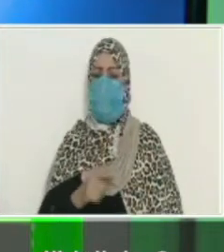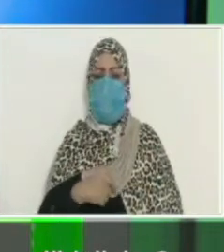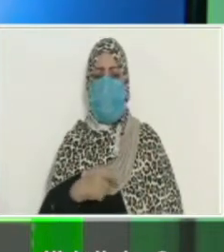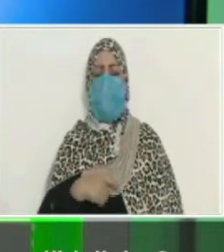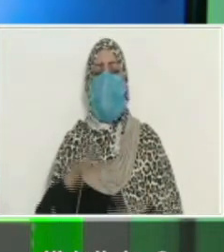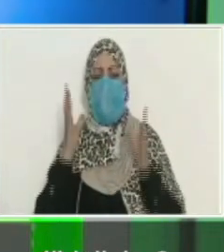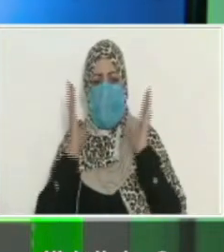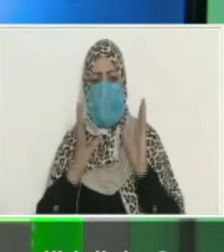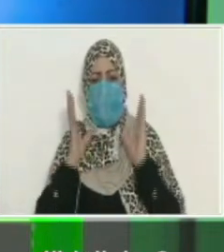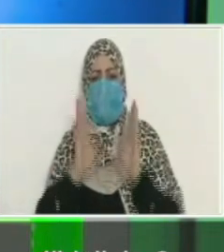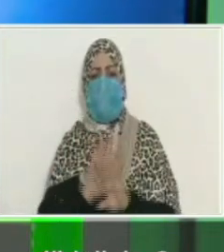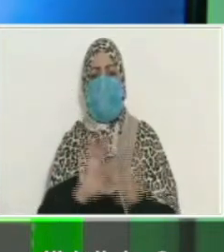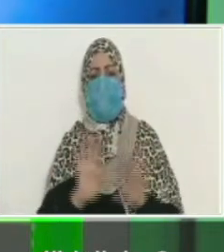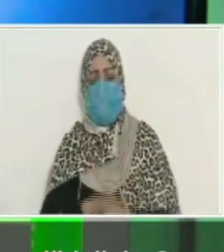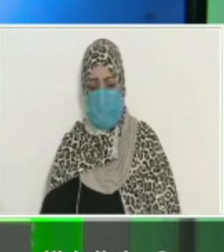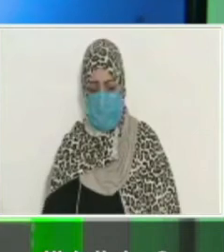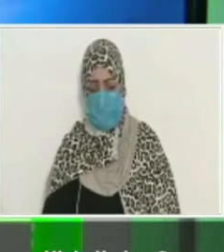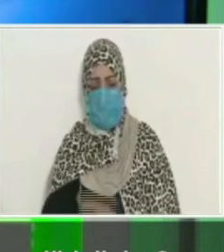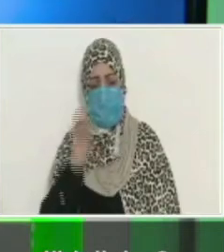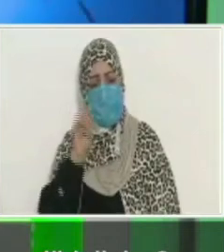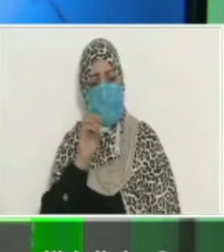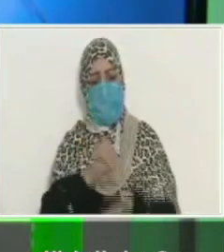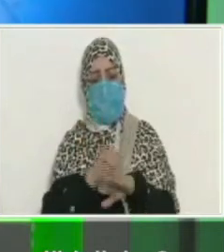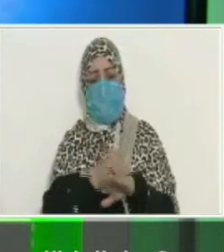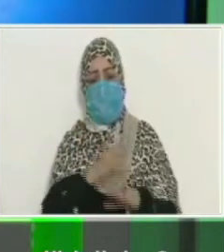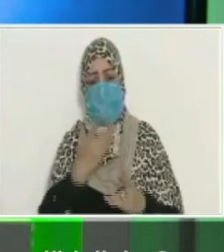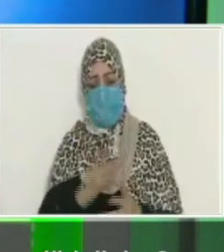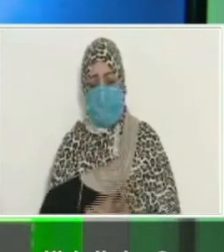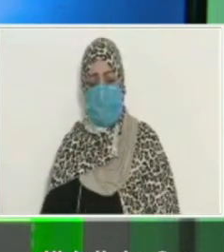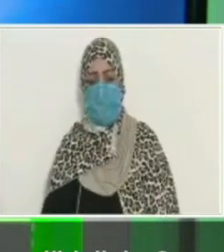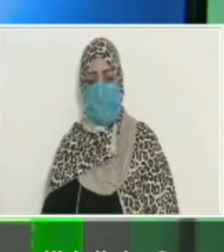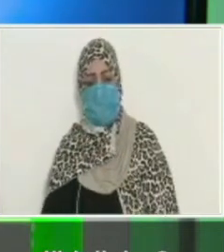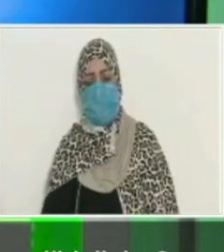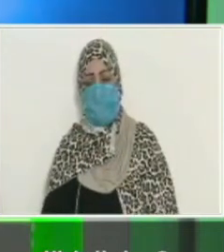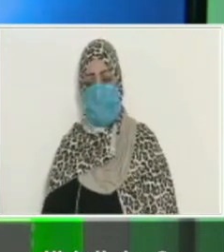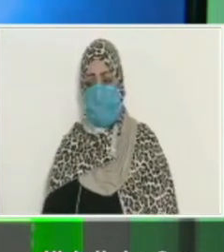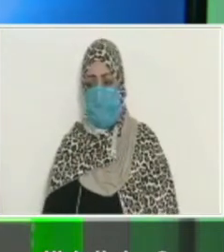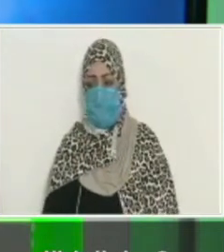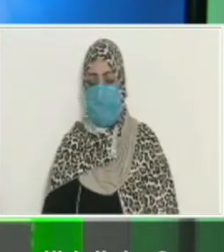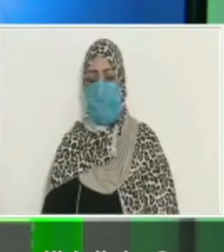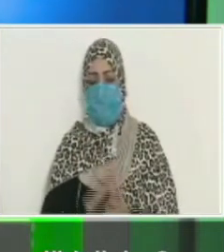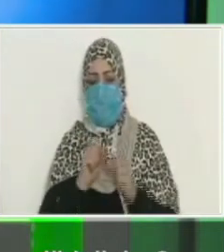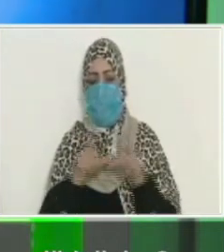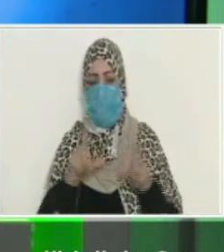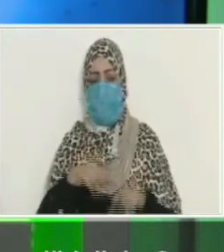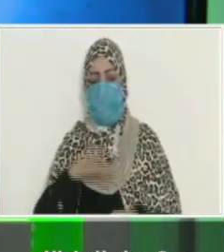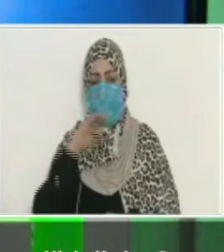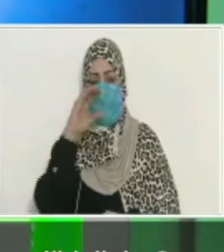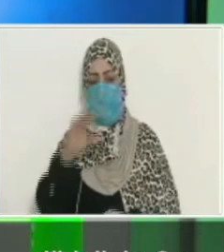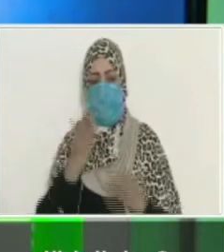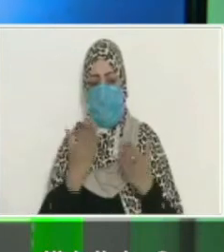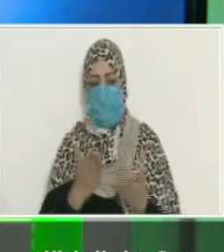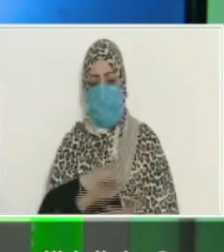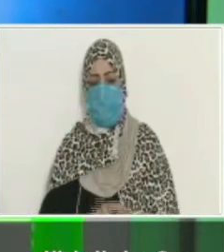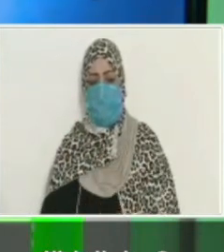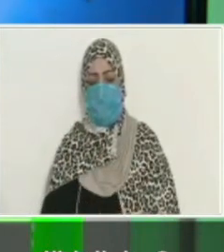نعم واضح سؤالك ان شاء الله. ان شاء الله اعلق عليه. معنا الاخ عبد الله من مصراته. ها؟